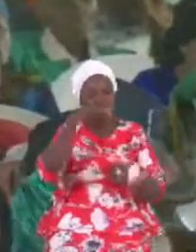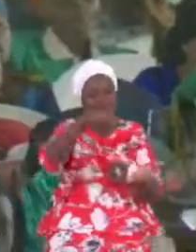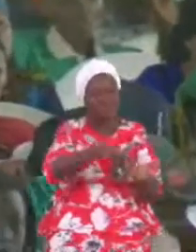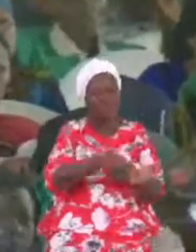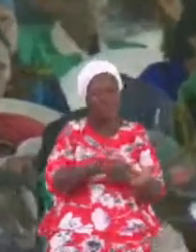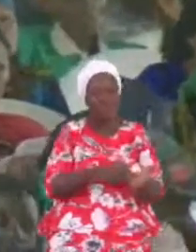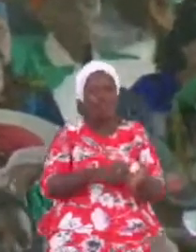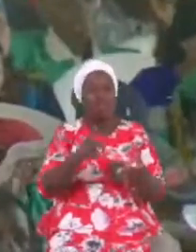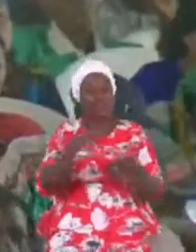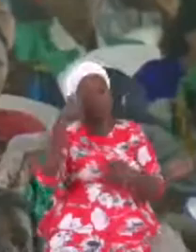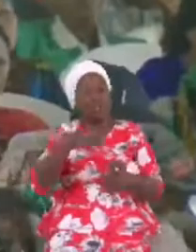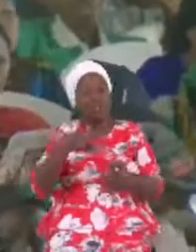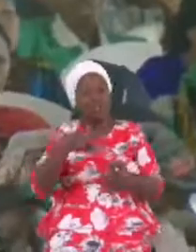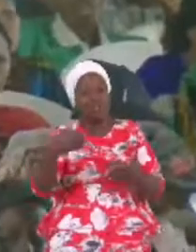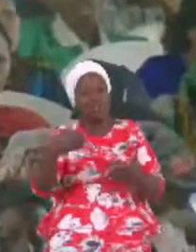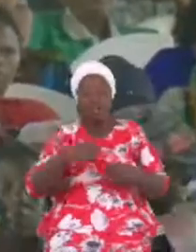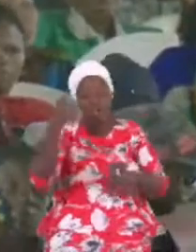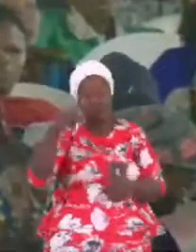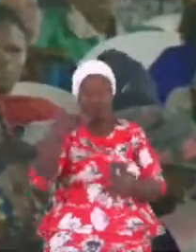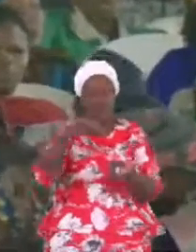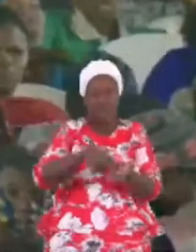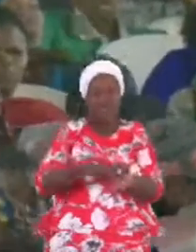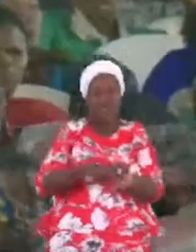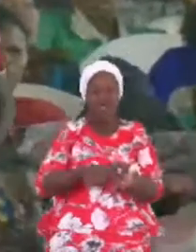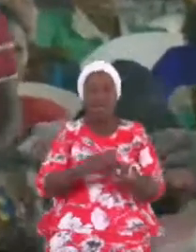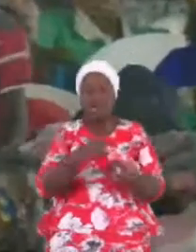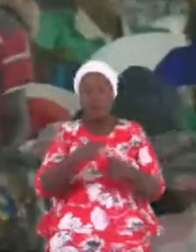pour une nouvelle vie, tu vas te lever, pour la grâce de Dieu.